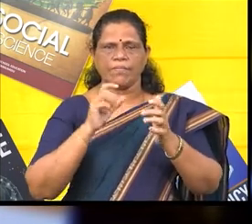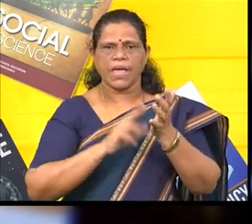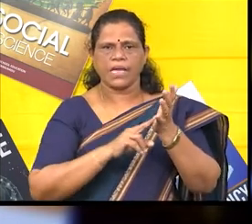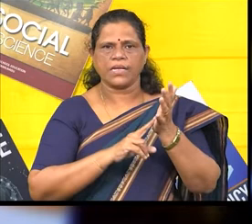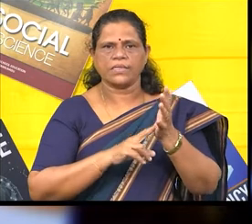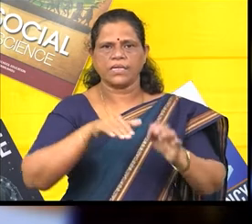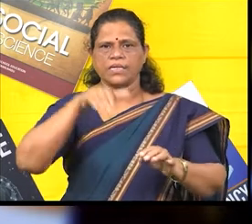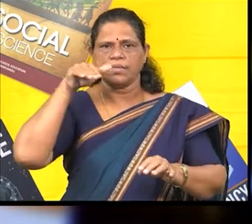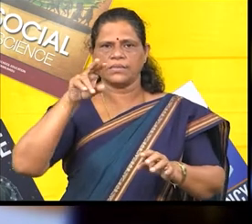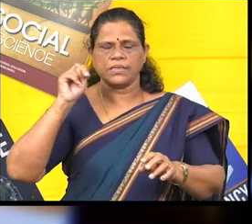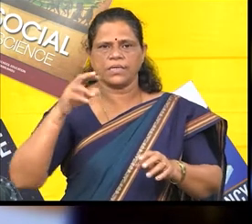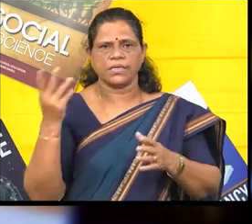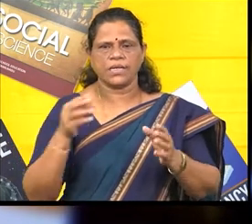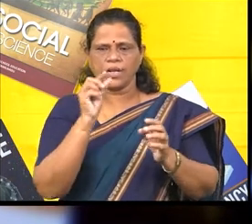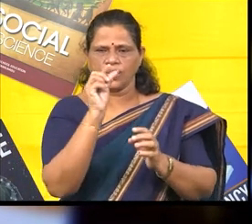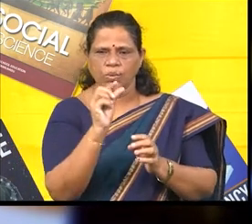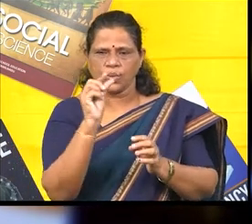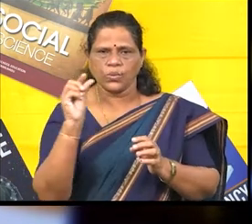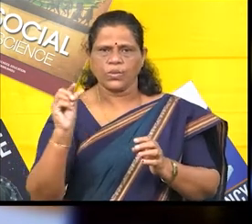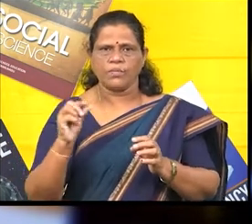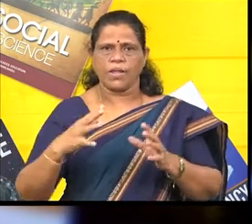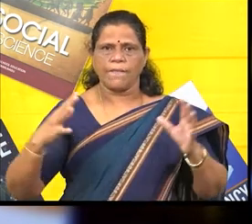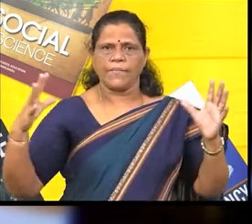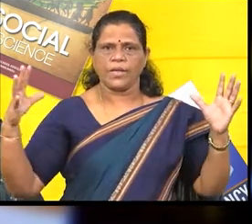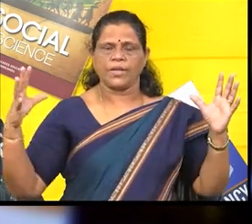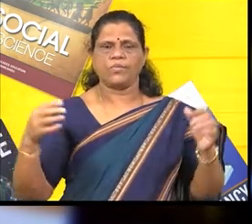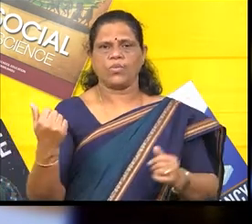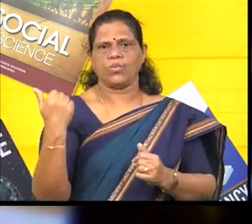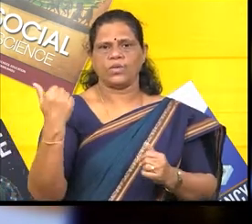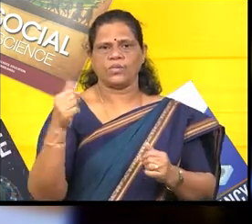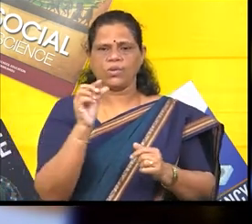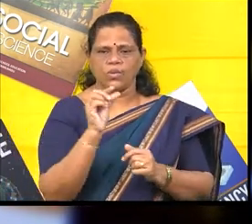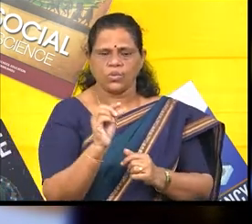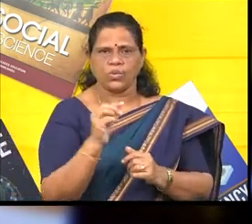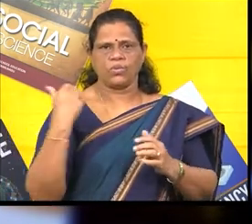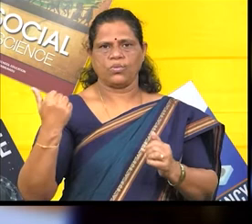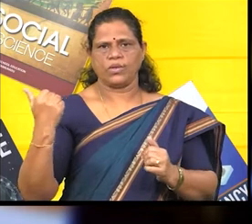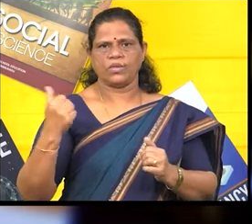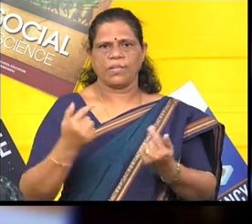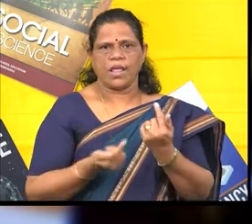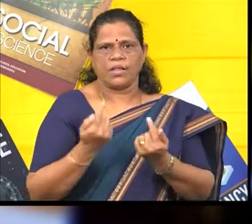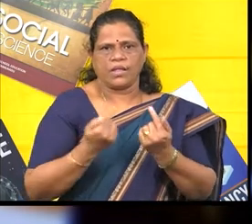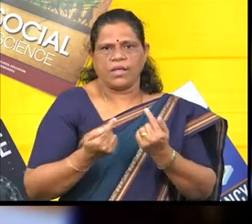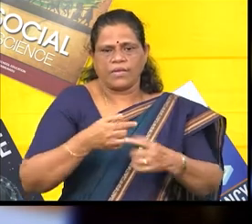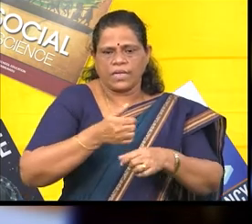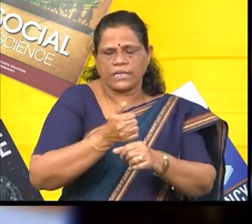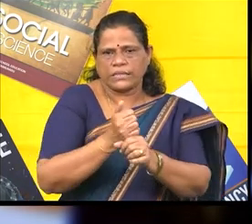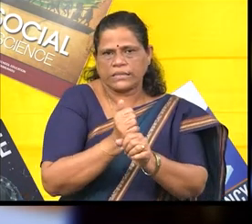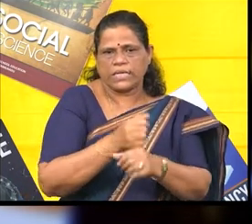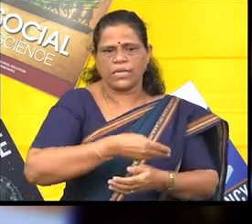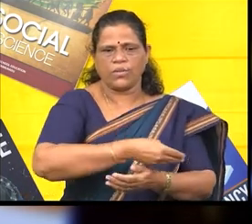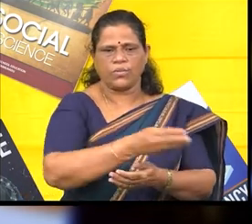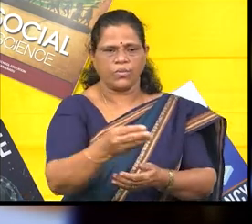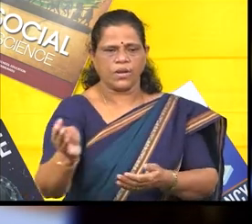மேங்கனீஸ், ஜிங்க் இதெல்லாம் வந்து நுண் ஊட்டச்சத்துக்கள் சொல்லுவோம். இந்த பெரும ஊட்டச்சத்துக்களும் நுண் ஊட்டச்சத்துக்களும் தாவரங்களுக்கு செயற்கை